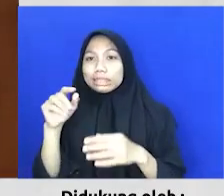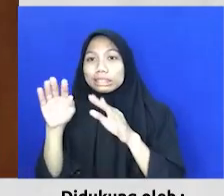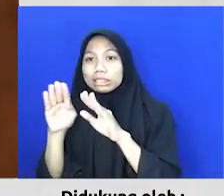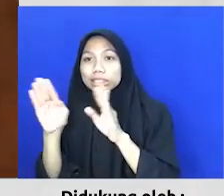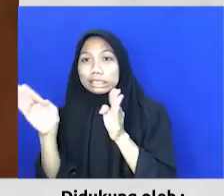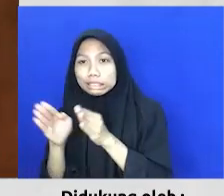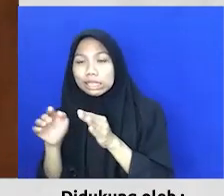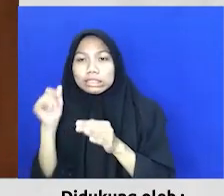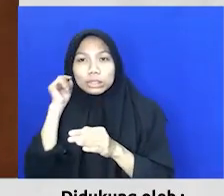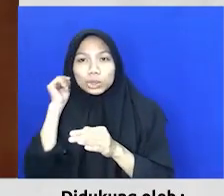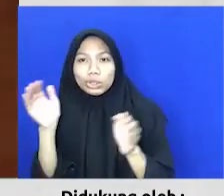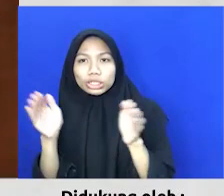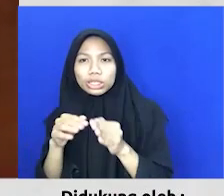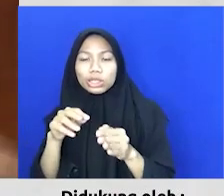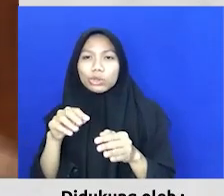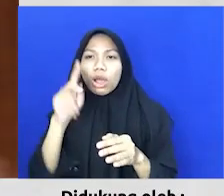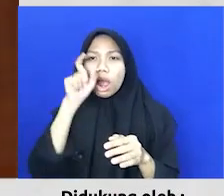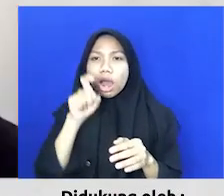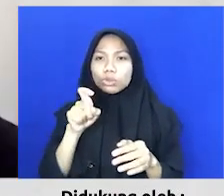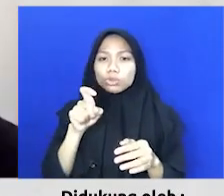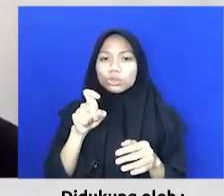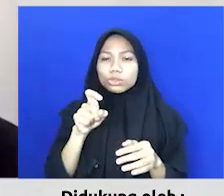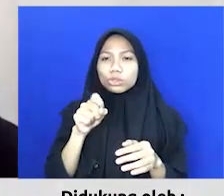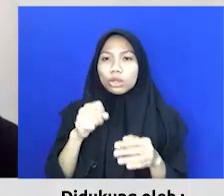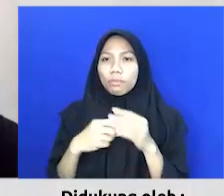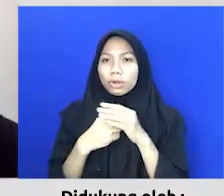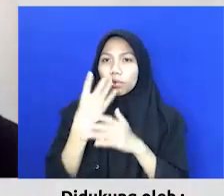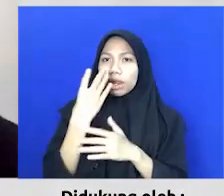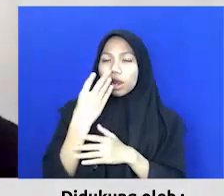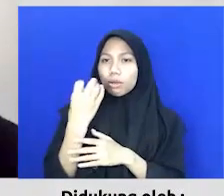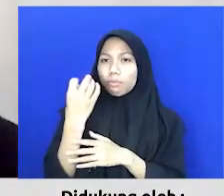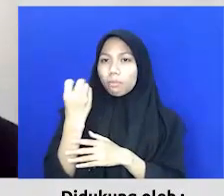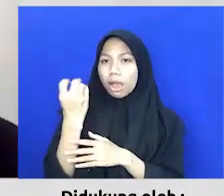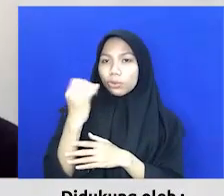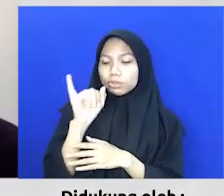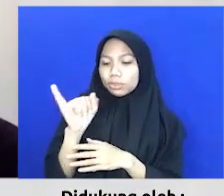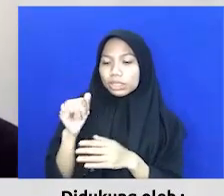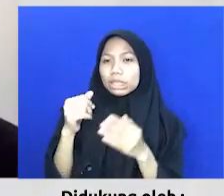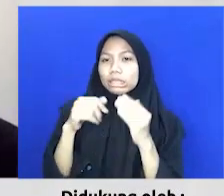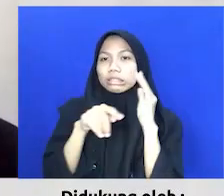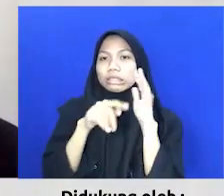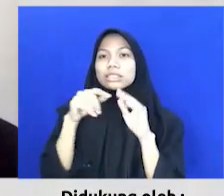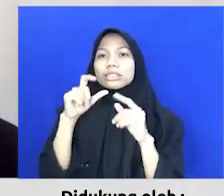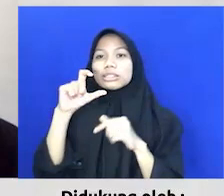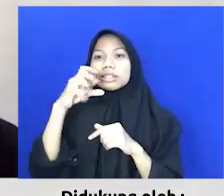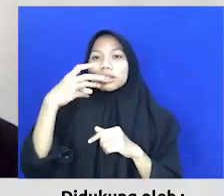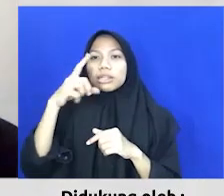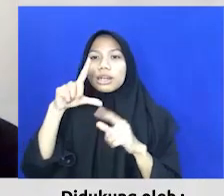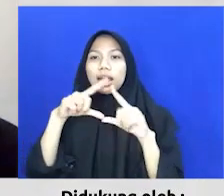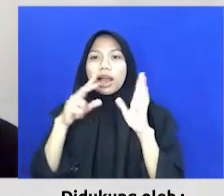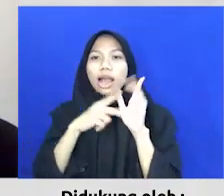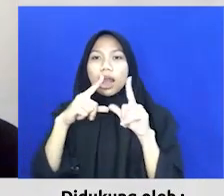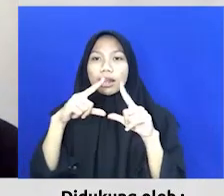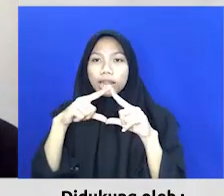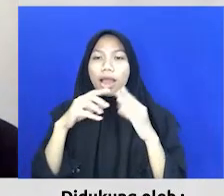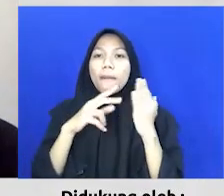ya. Ada pertarungan tiga perempuan tadi ya, malahan itu, tapi saya tidak boleh